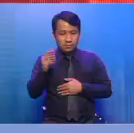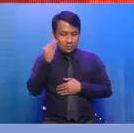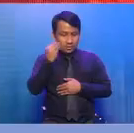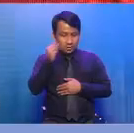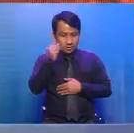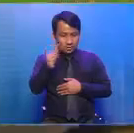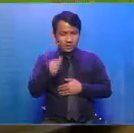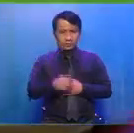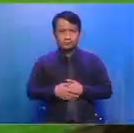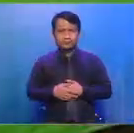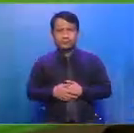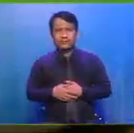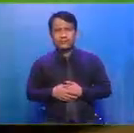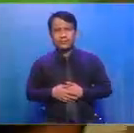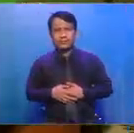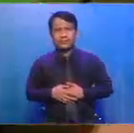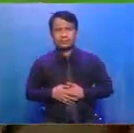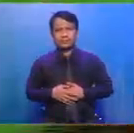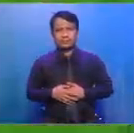Alcaide.